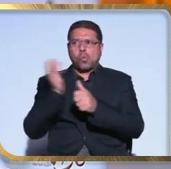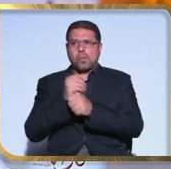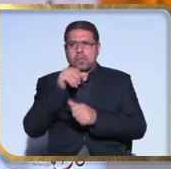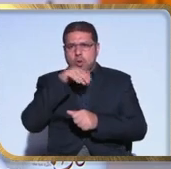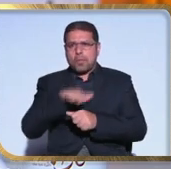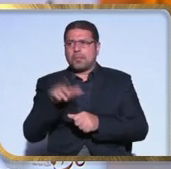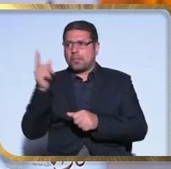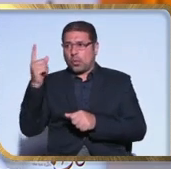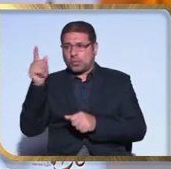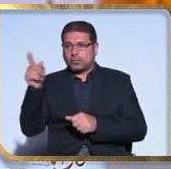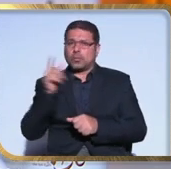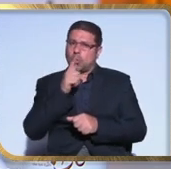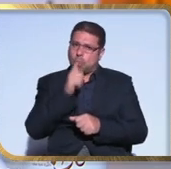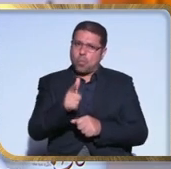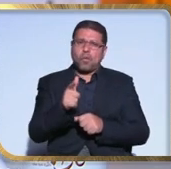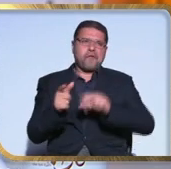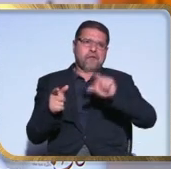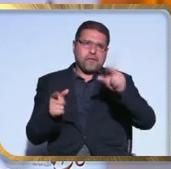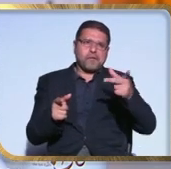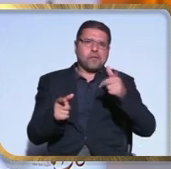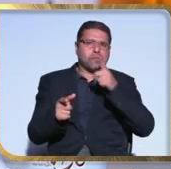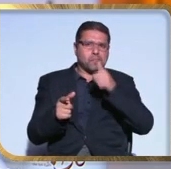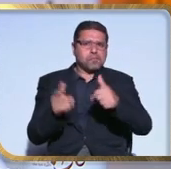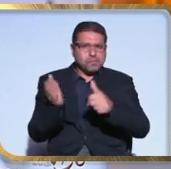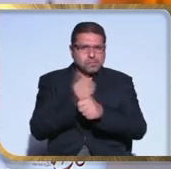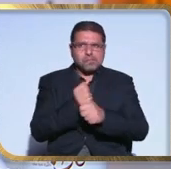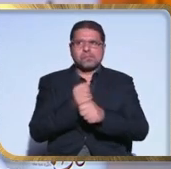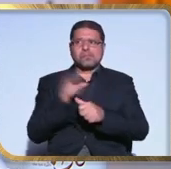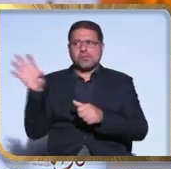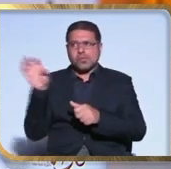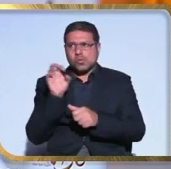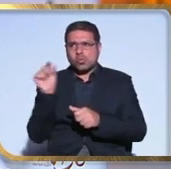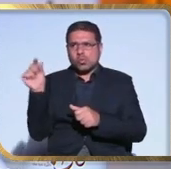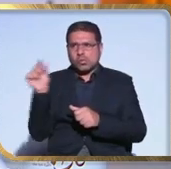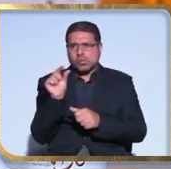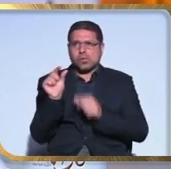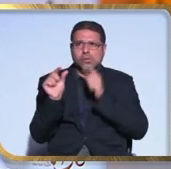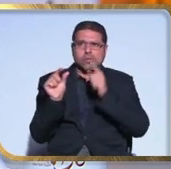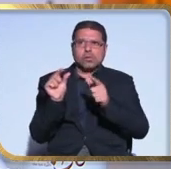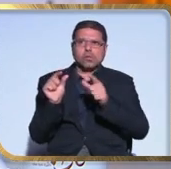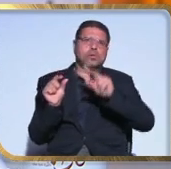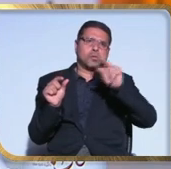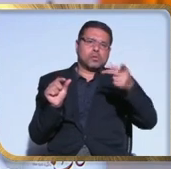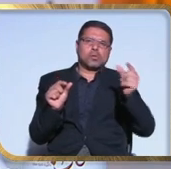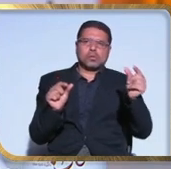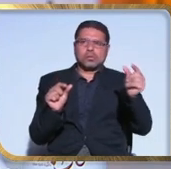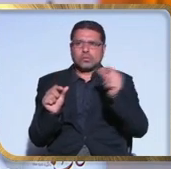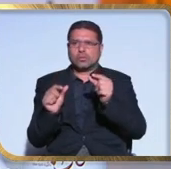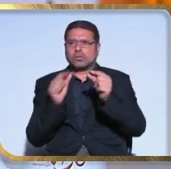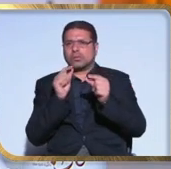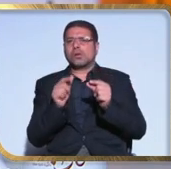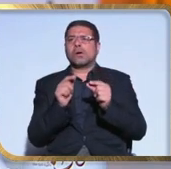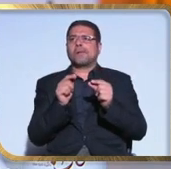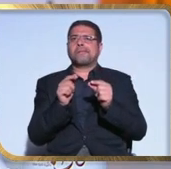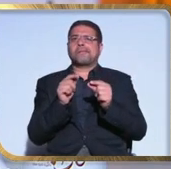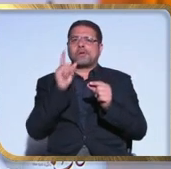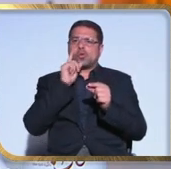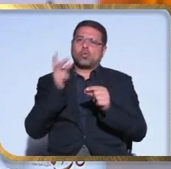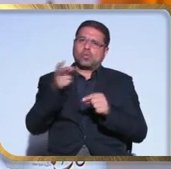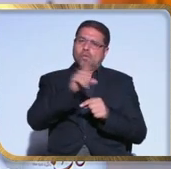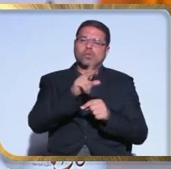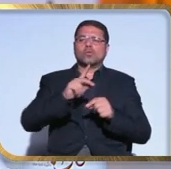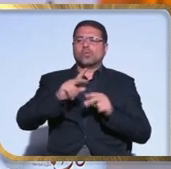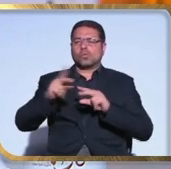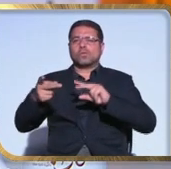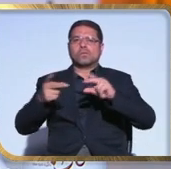زوجات النبي رضي الله تعالى عنهن اخذنا جانب لم تذكره يعني الام الاخرى